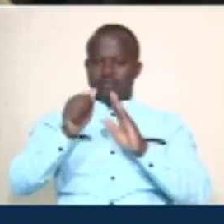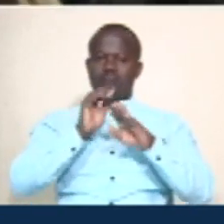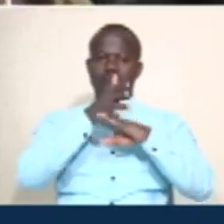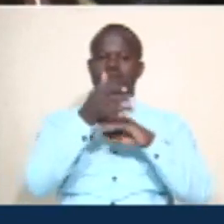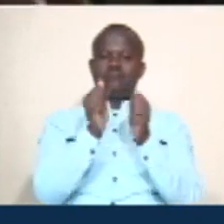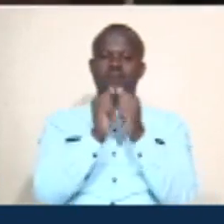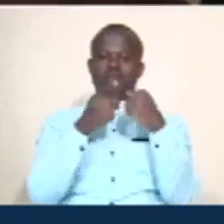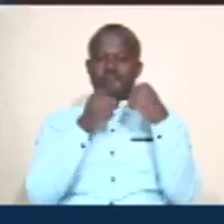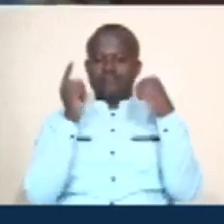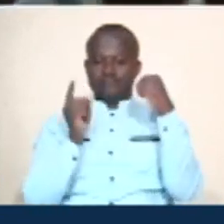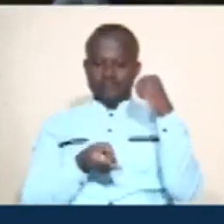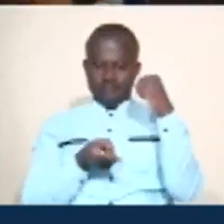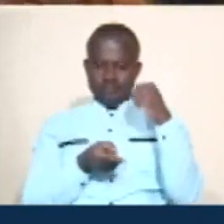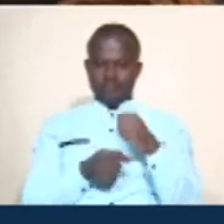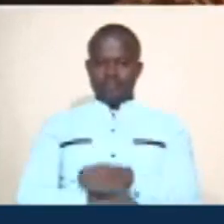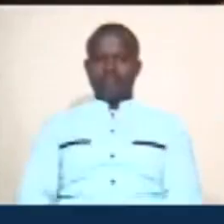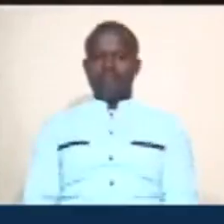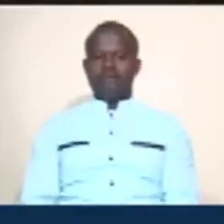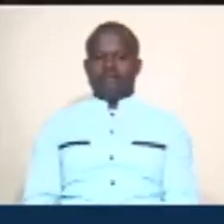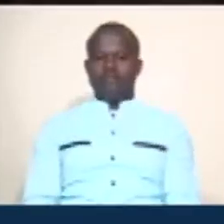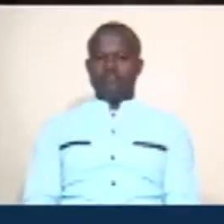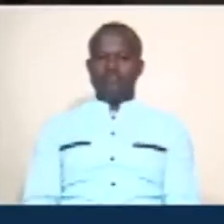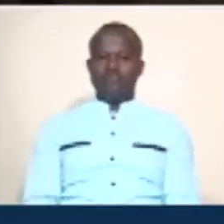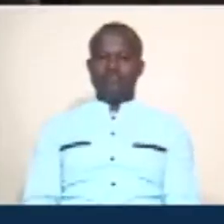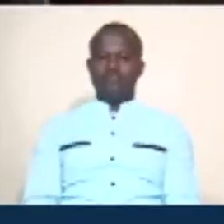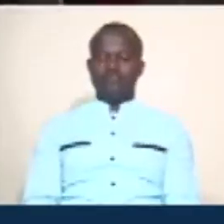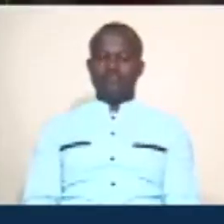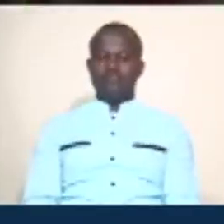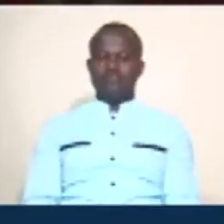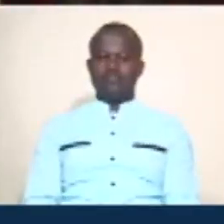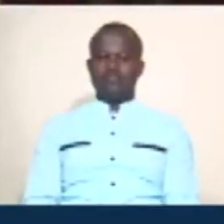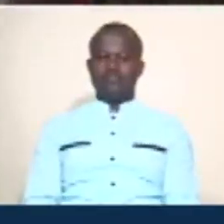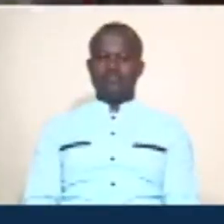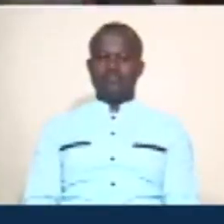16,000. Aphrodis Muhire, Televiziyo y'u Rwanda, i Karongi.